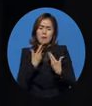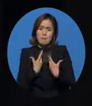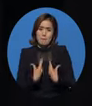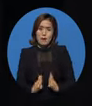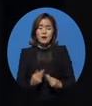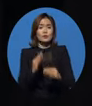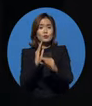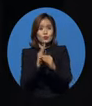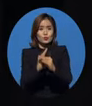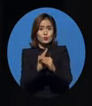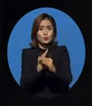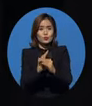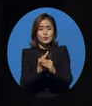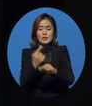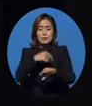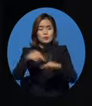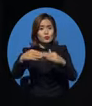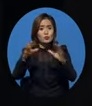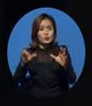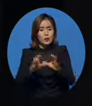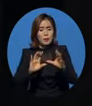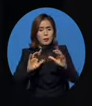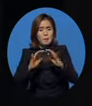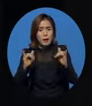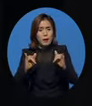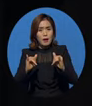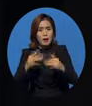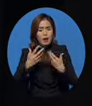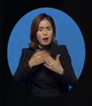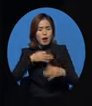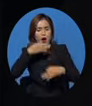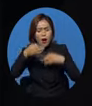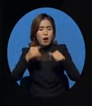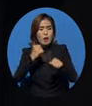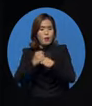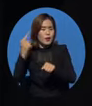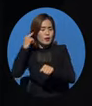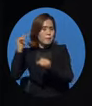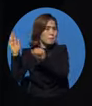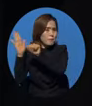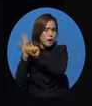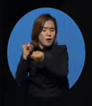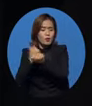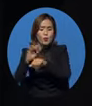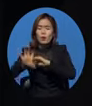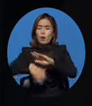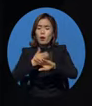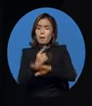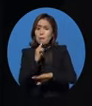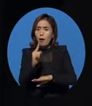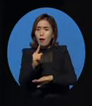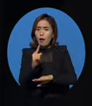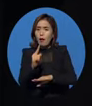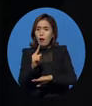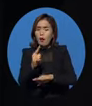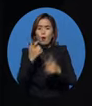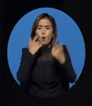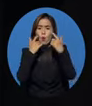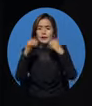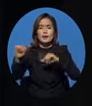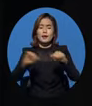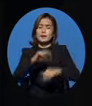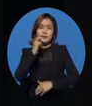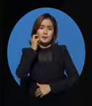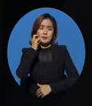있는데 우리 민주당은 국민의 목소리 그 전류에 b 를 닫고 개혁을 한다고 하면서 그것도 제대로 해내지